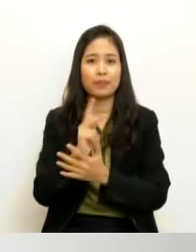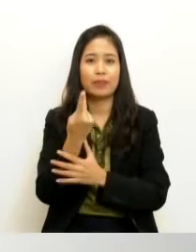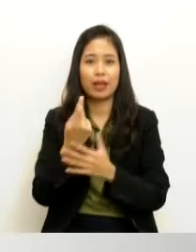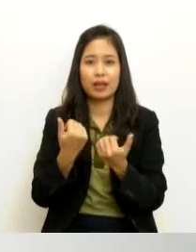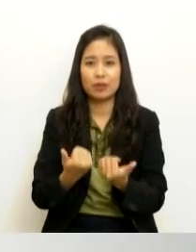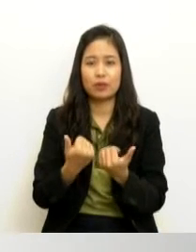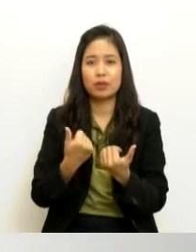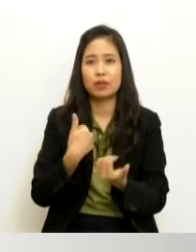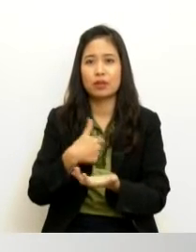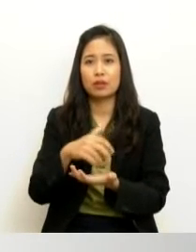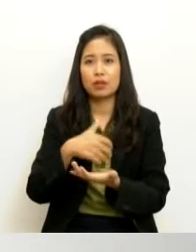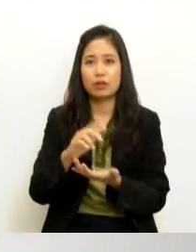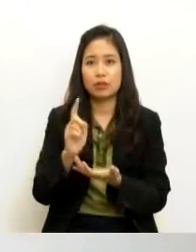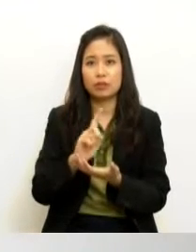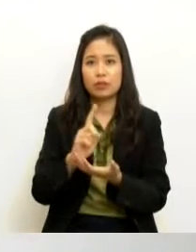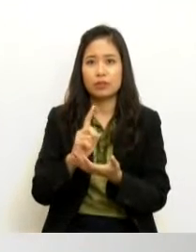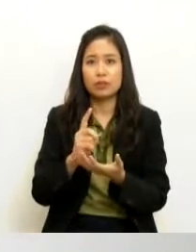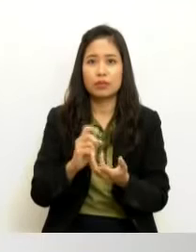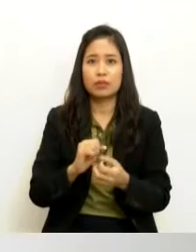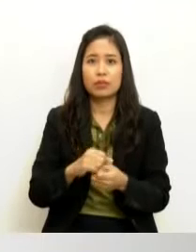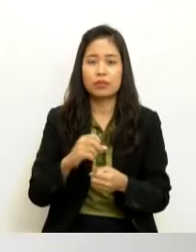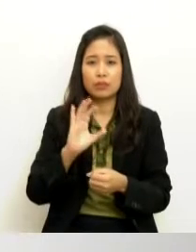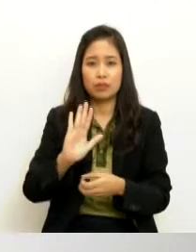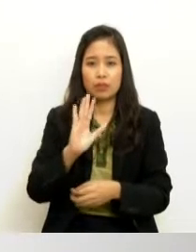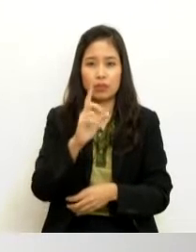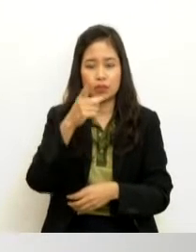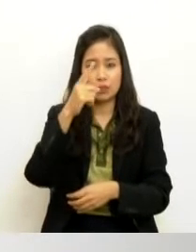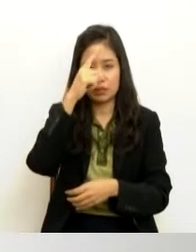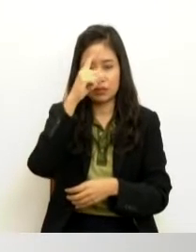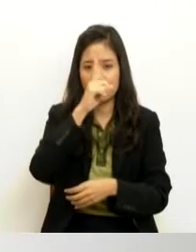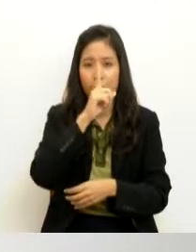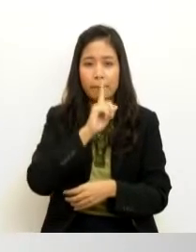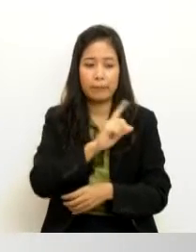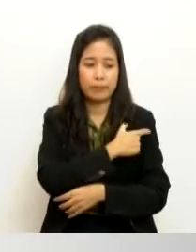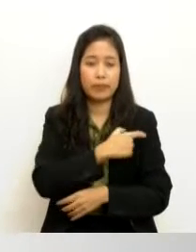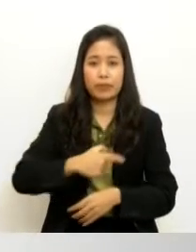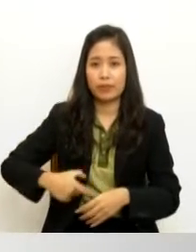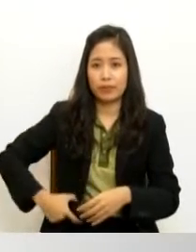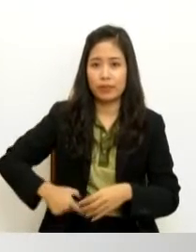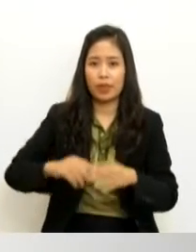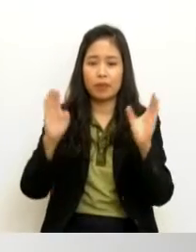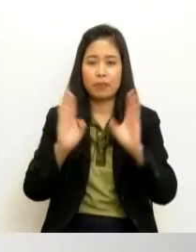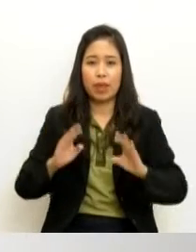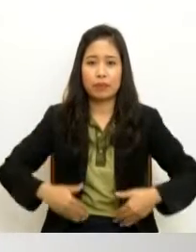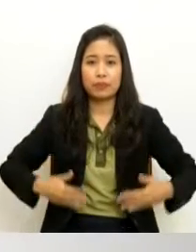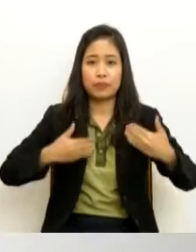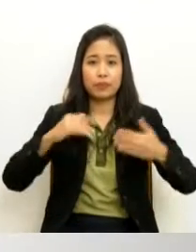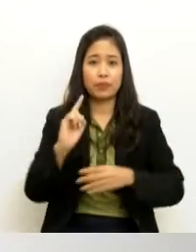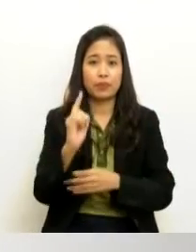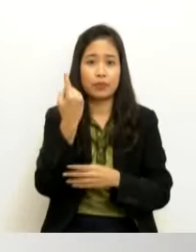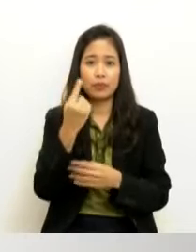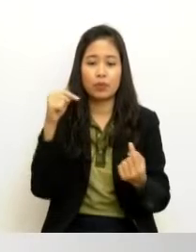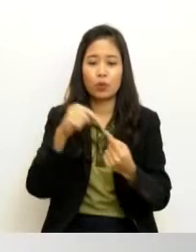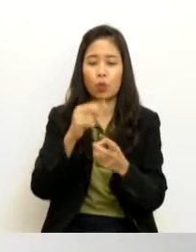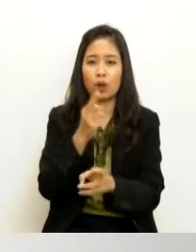รติ60พรรษาสมเด็จพระเทพรัตนราชสุดาสยามบรมราชกุมารีในรูปแบบของ New Normal นะคะเน้นในเรื่องของการอนุรักษ์ทรัพย